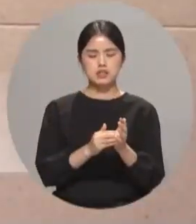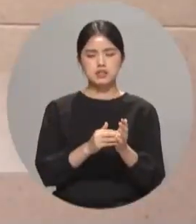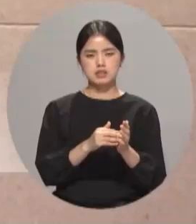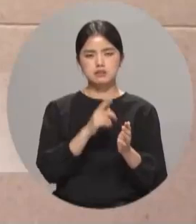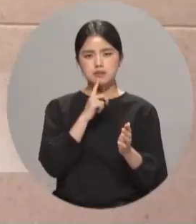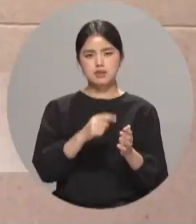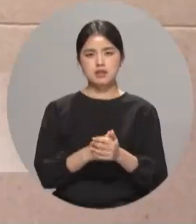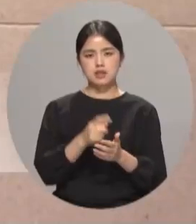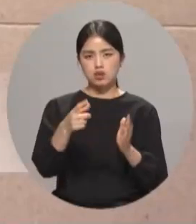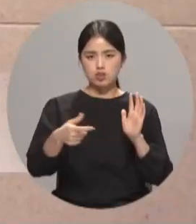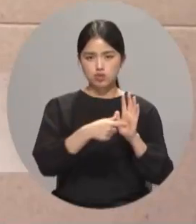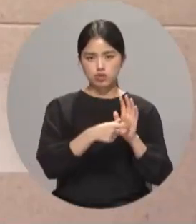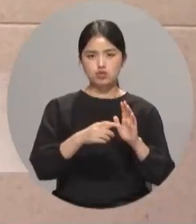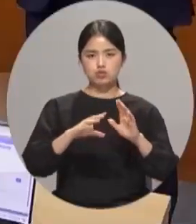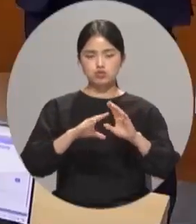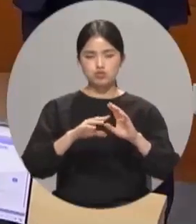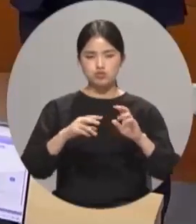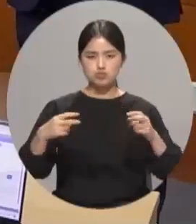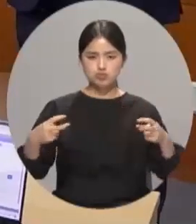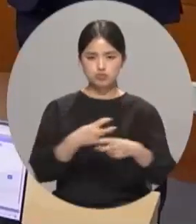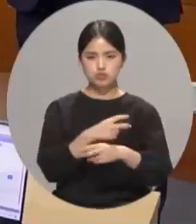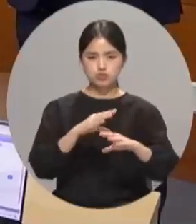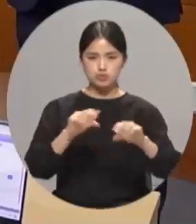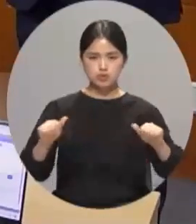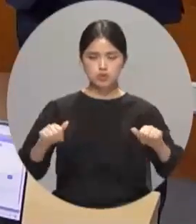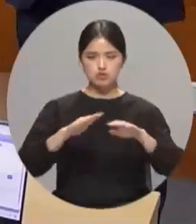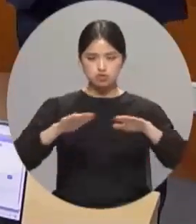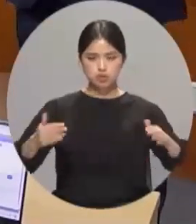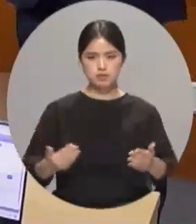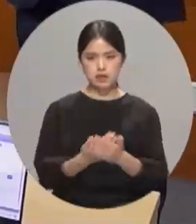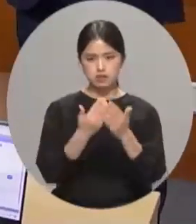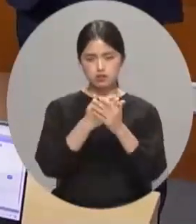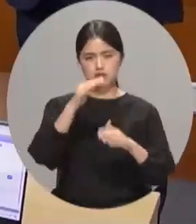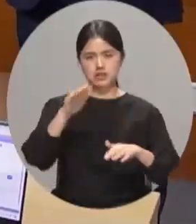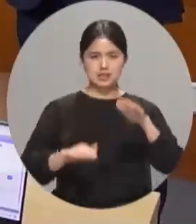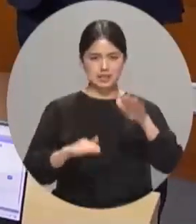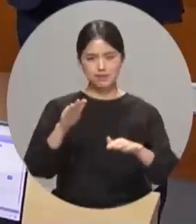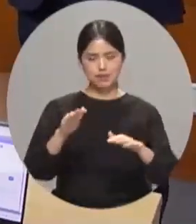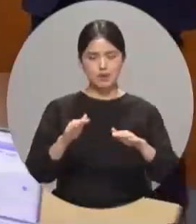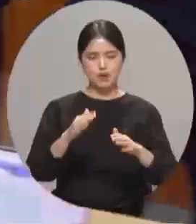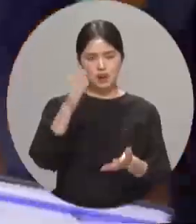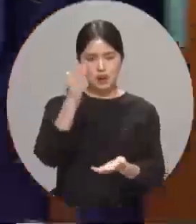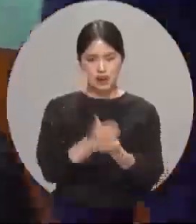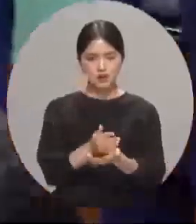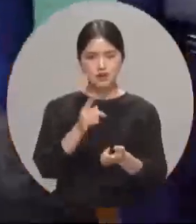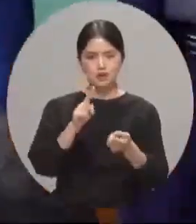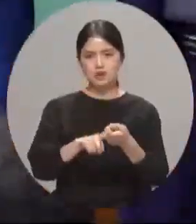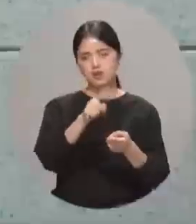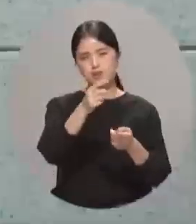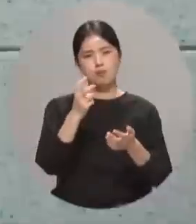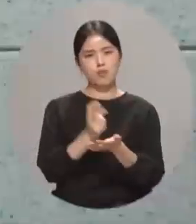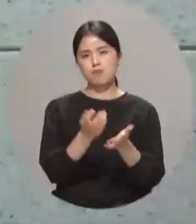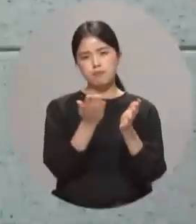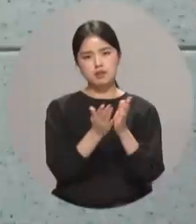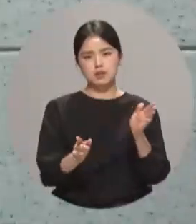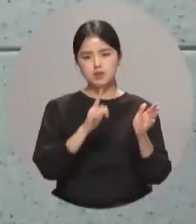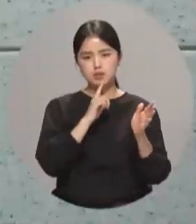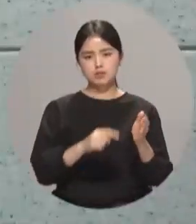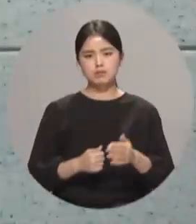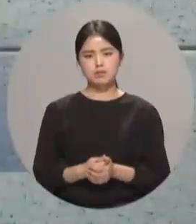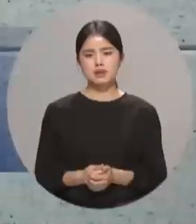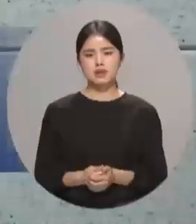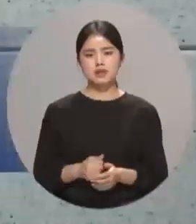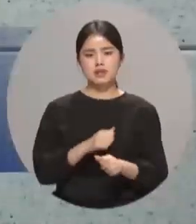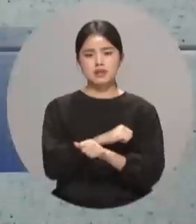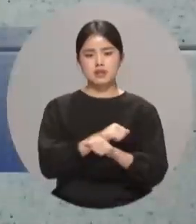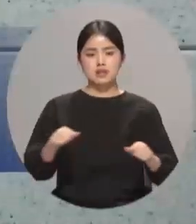명시된 국토균형 발전과 차별금지 조문에 대광법이 정면으로 위배된다는 겁니다. 대광법으로 인해서 지원을